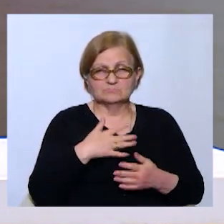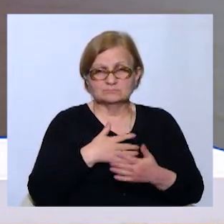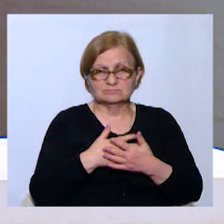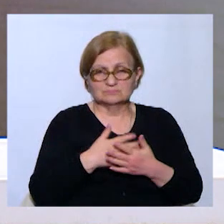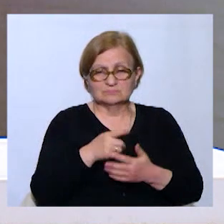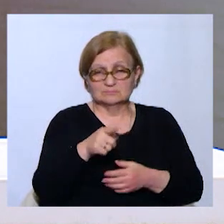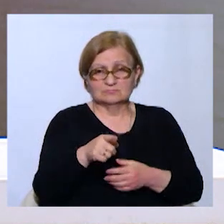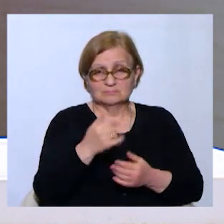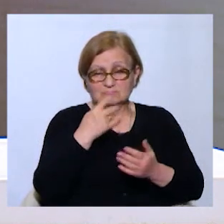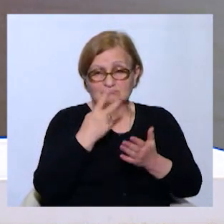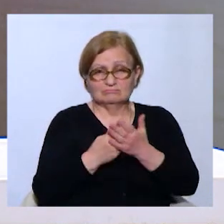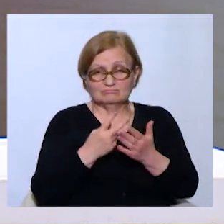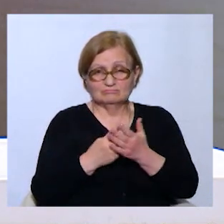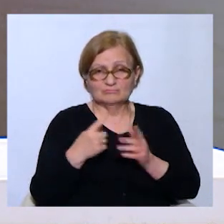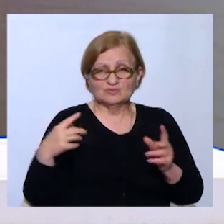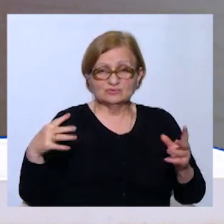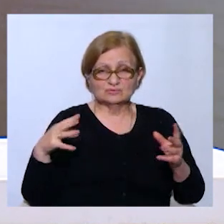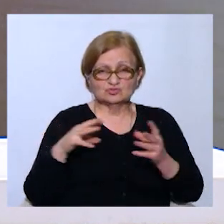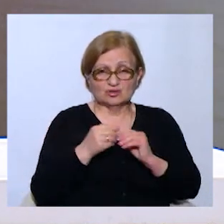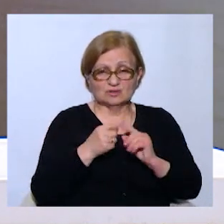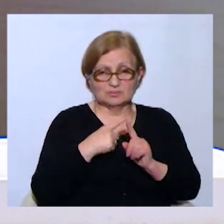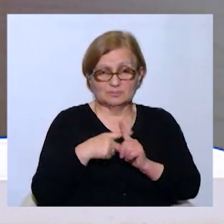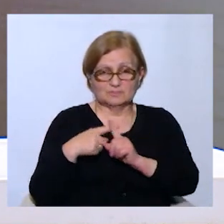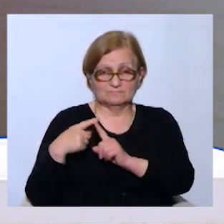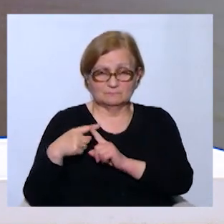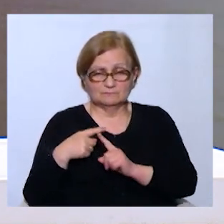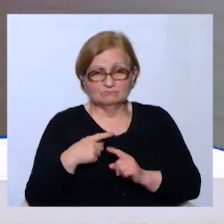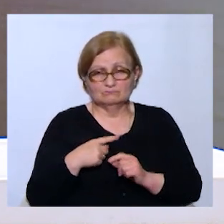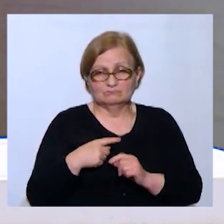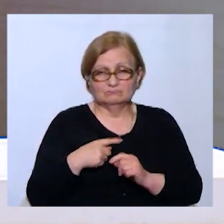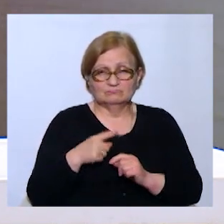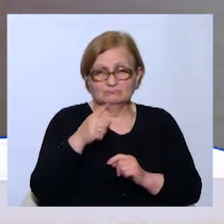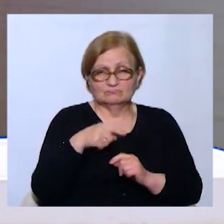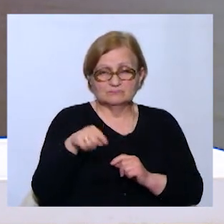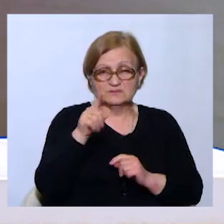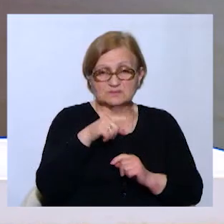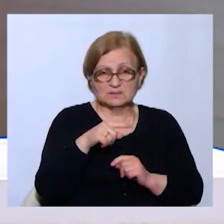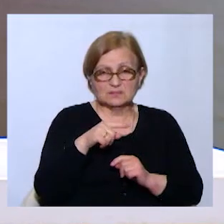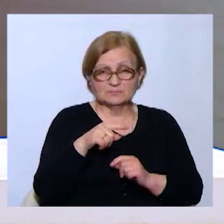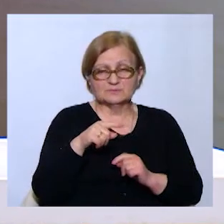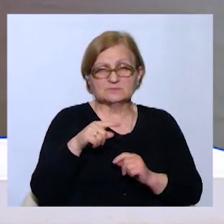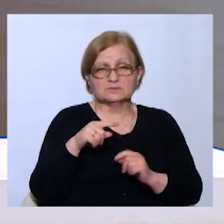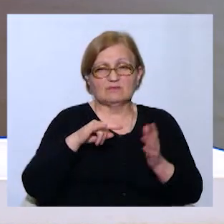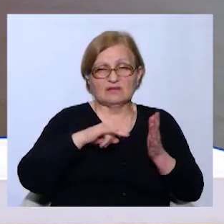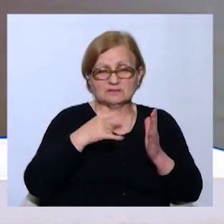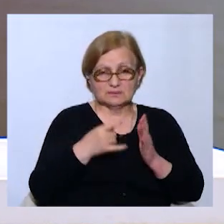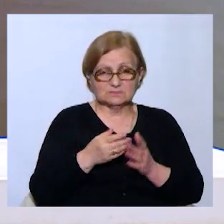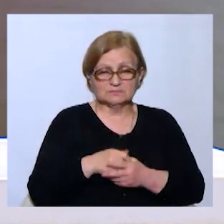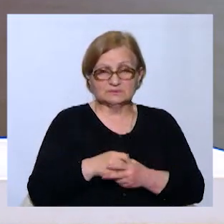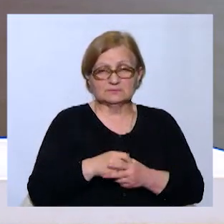აქტივობაში, რომელსაც ახლა გაჩვენებთ, შეკრებდით ამ წრეებს და კვადრატებს ანალოგიურად უნდა მოიქცეთ.